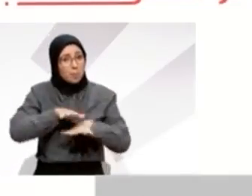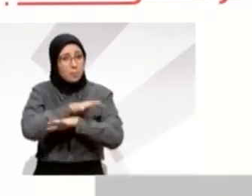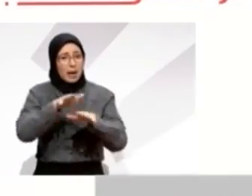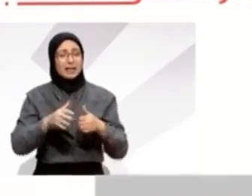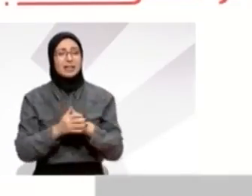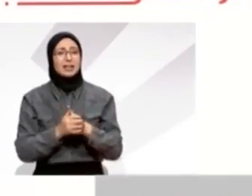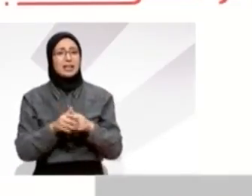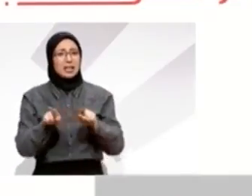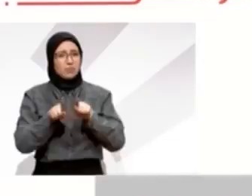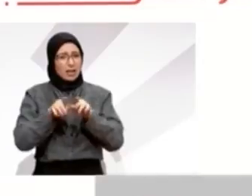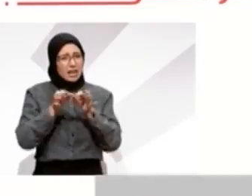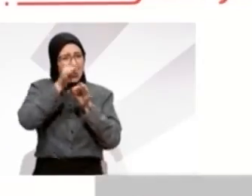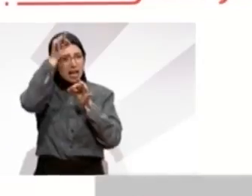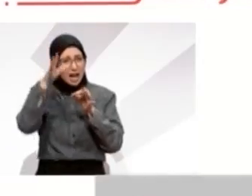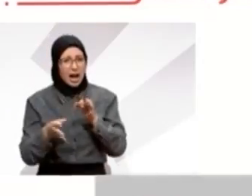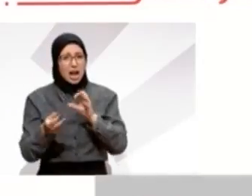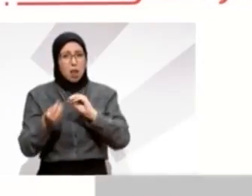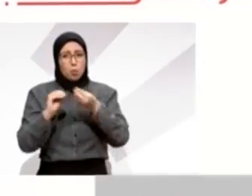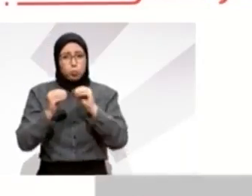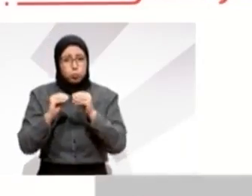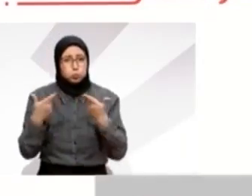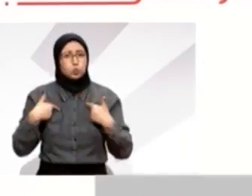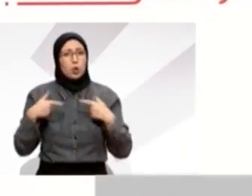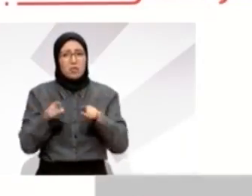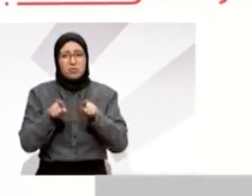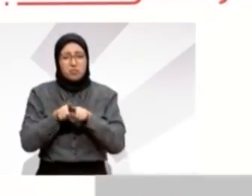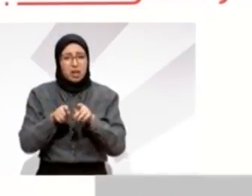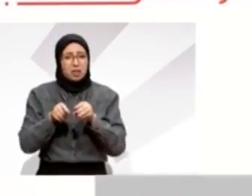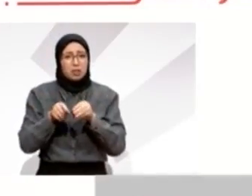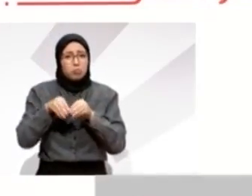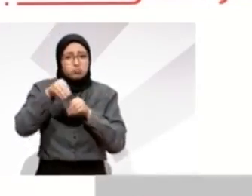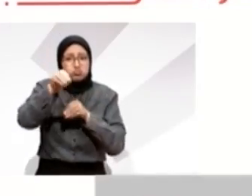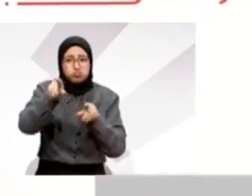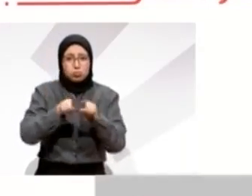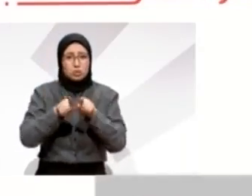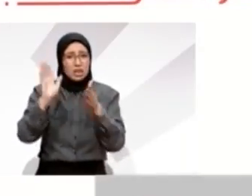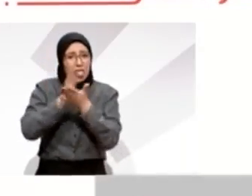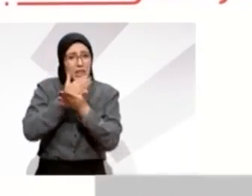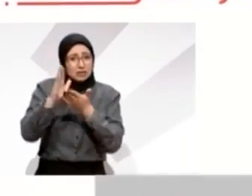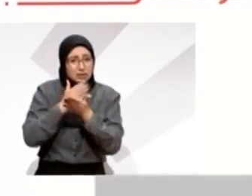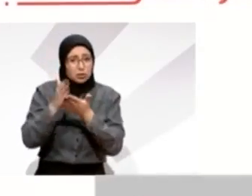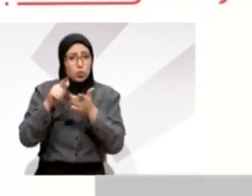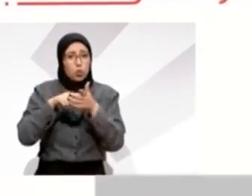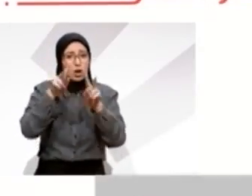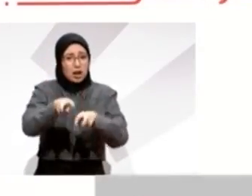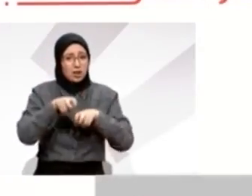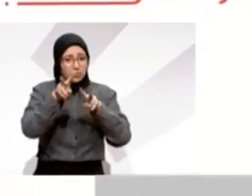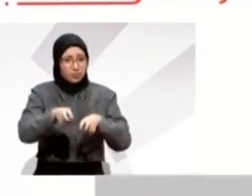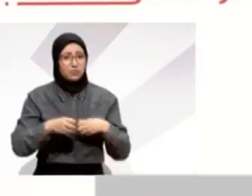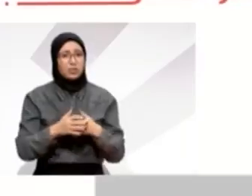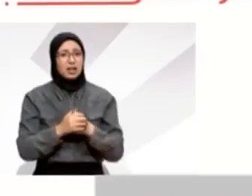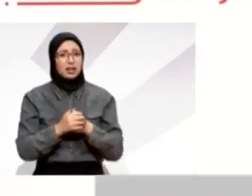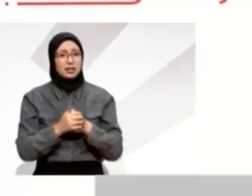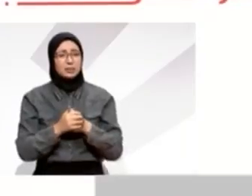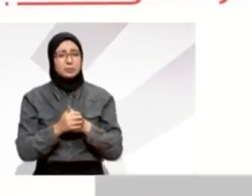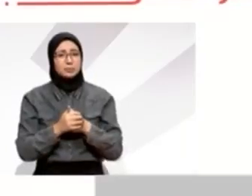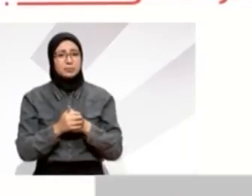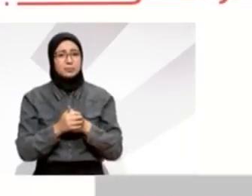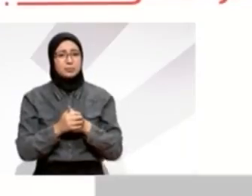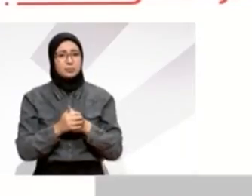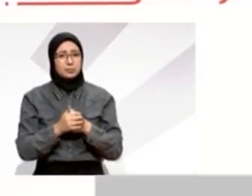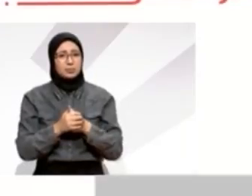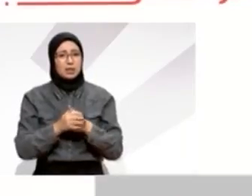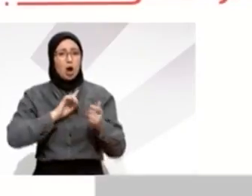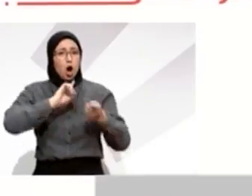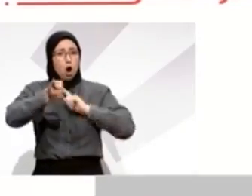خلال ايجاد حلول للمشاكل العالقه ودفع الاستثمار الفلاحي من اولوياتنا متابعه